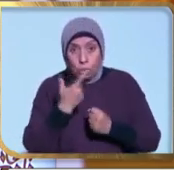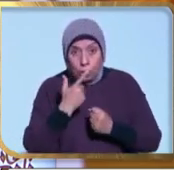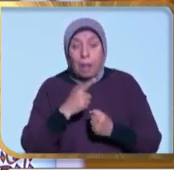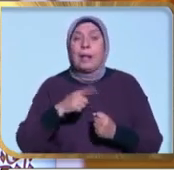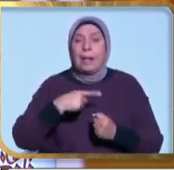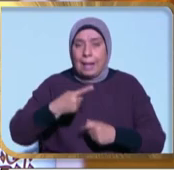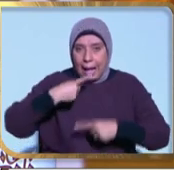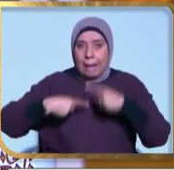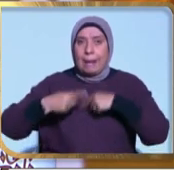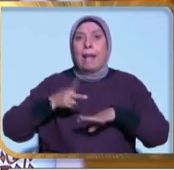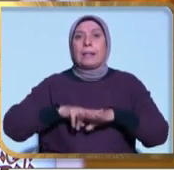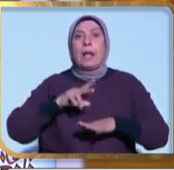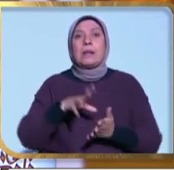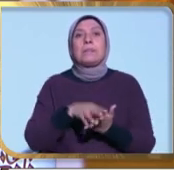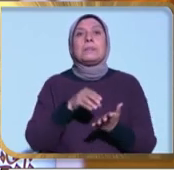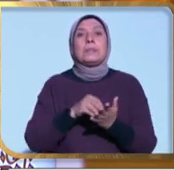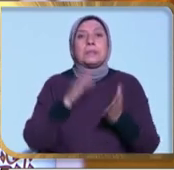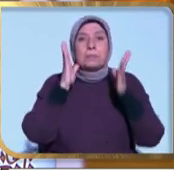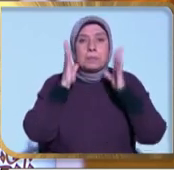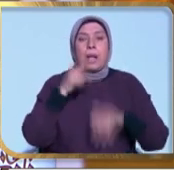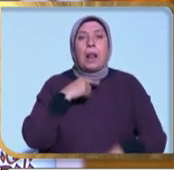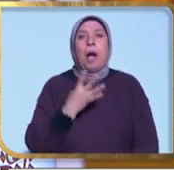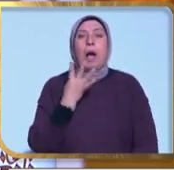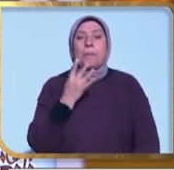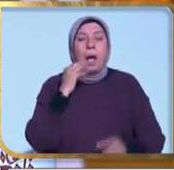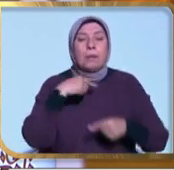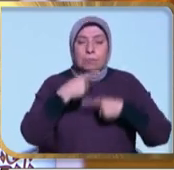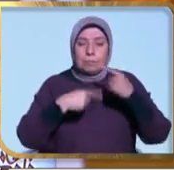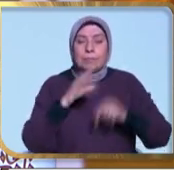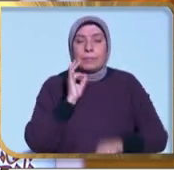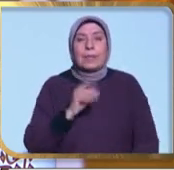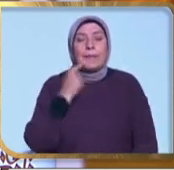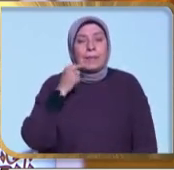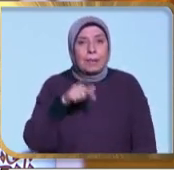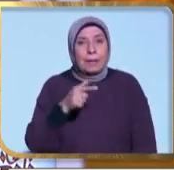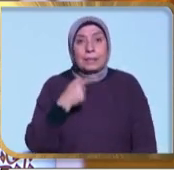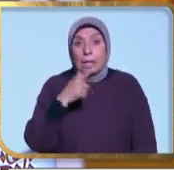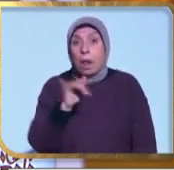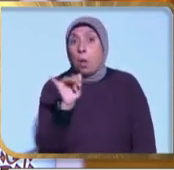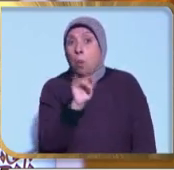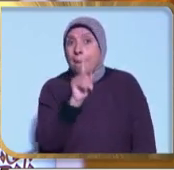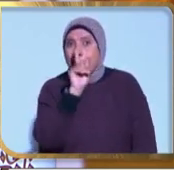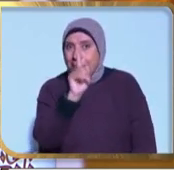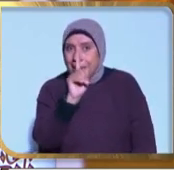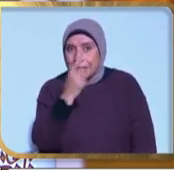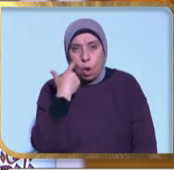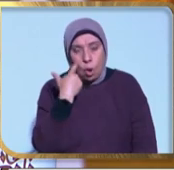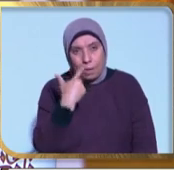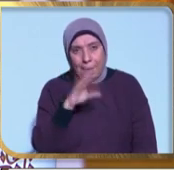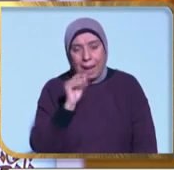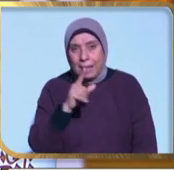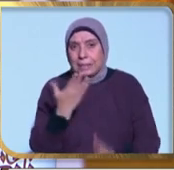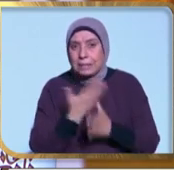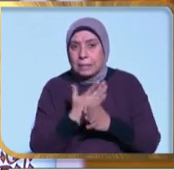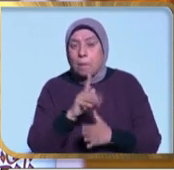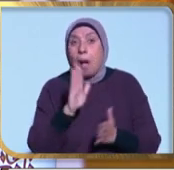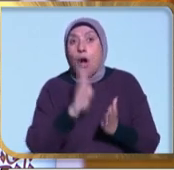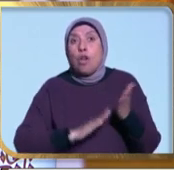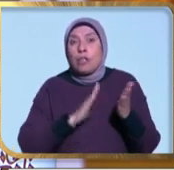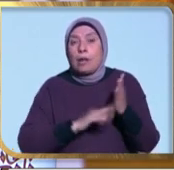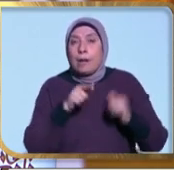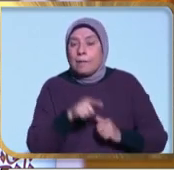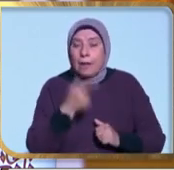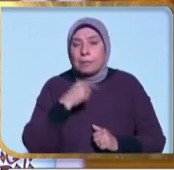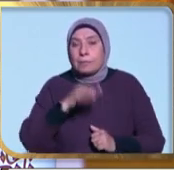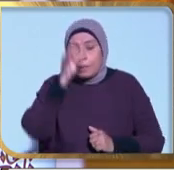بنقوله للي قطع الصلاه لضروره ملحه كانق غريق او انقاذ طفل صغير